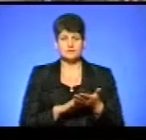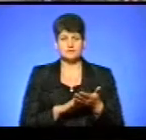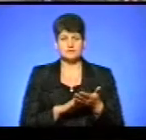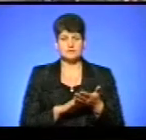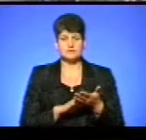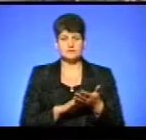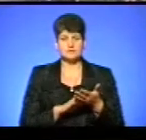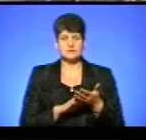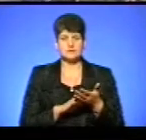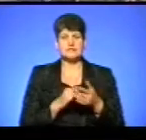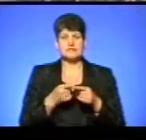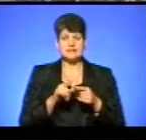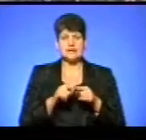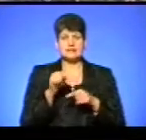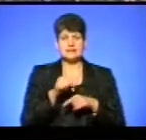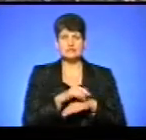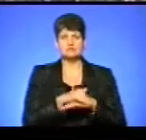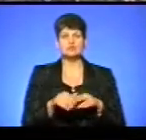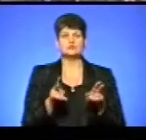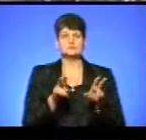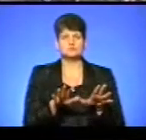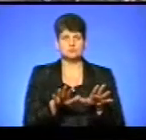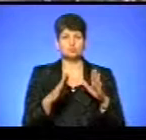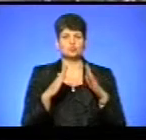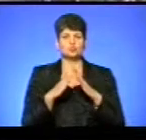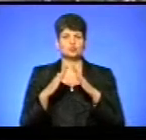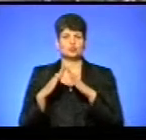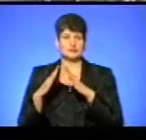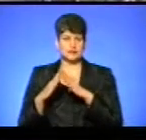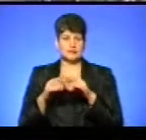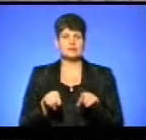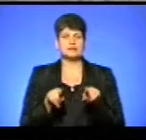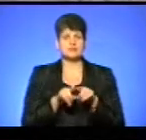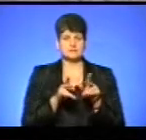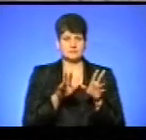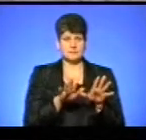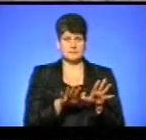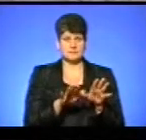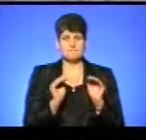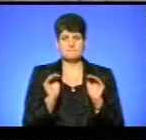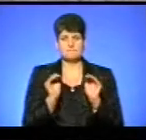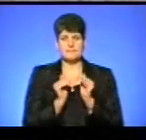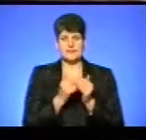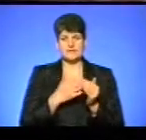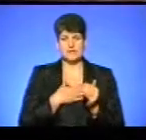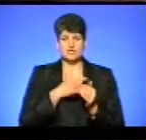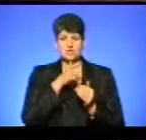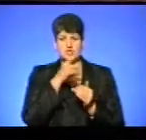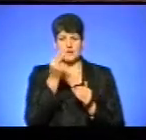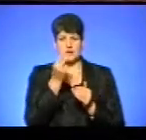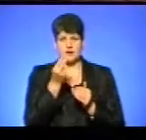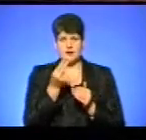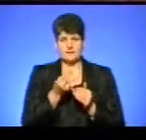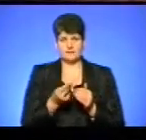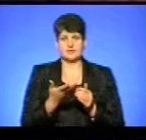самі вулиці, ті, що лишилися, будинки, які так само лишилися, маленькі наші графіки, вони малюють вхід в